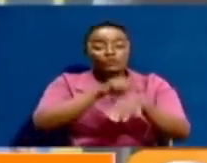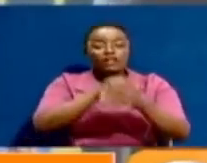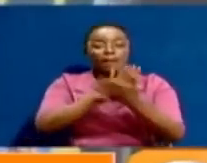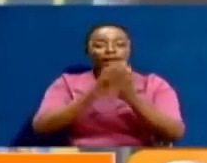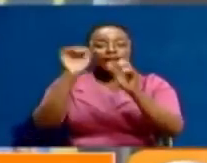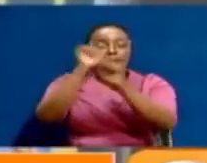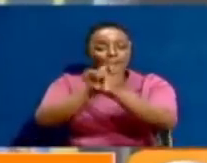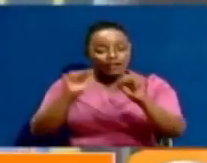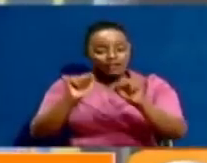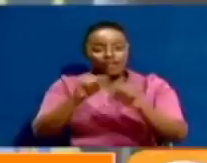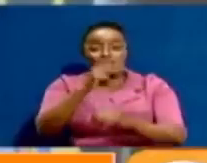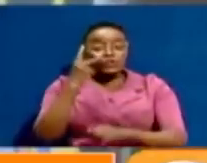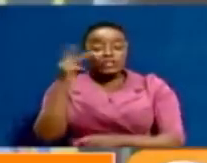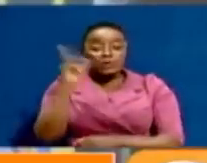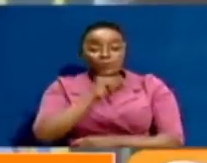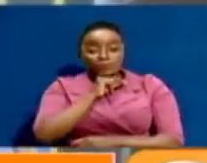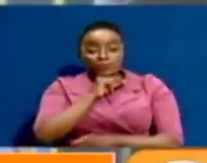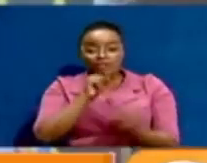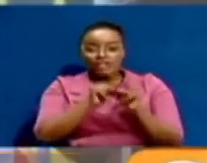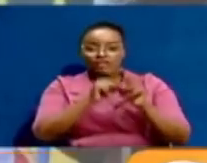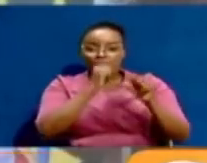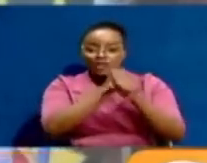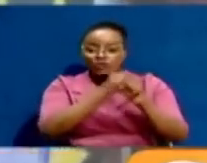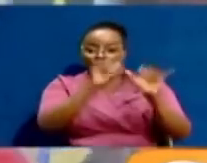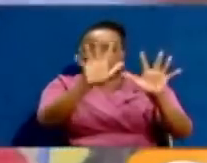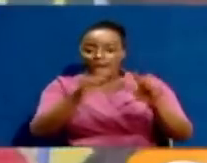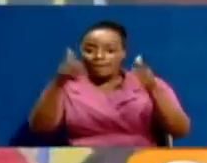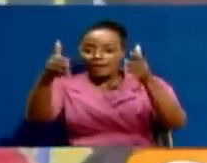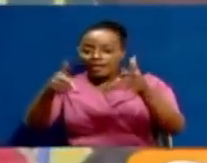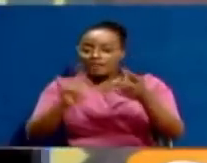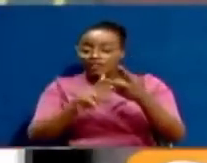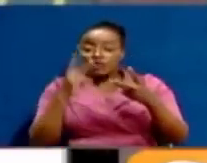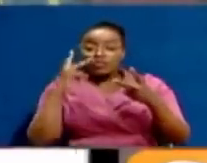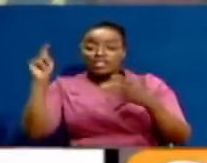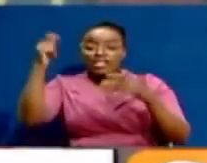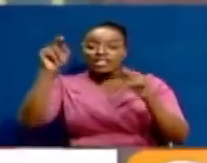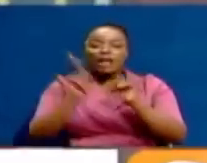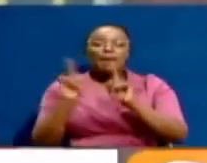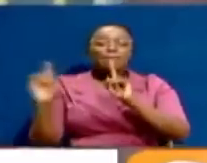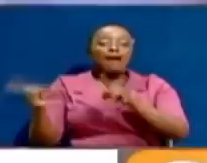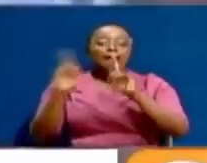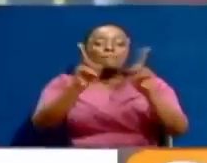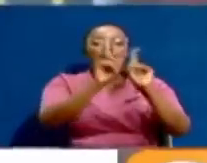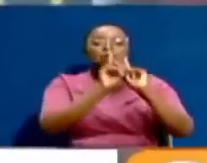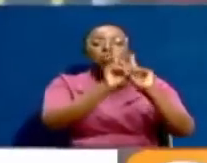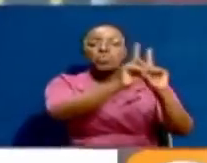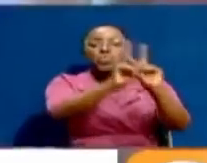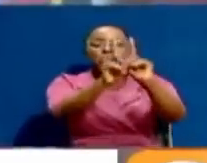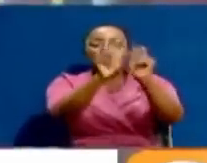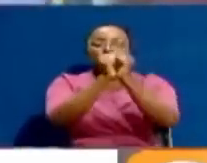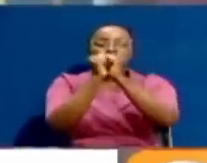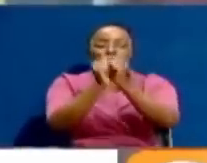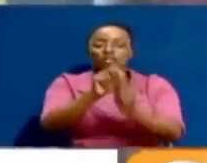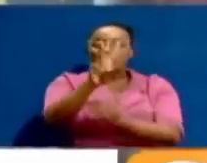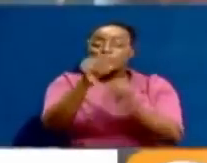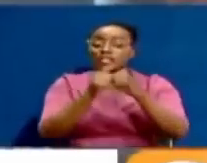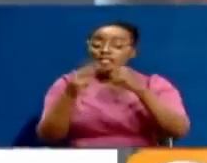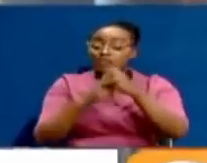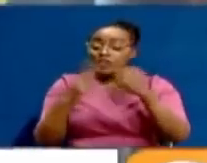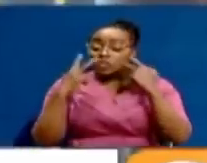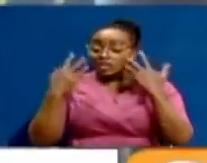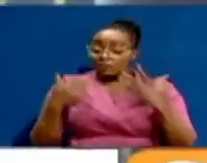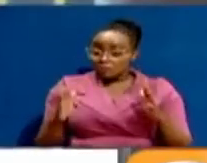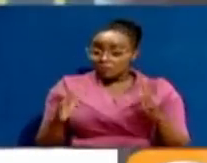rais. Si mliniona hapa nikimfanyia kampeni. Si mliniona Kenya mzima nikizunguka na yeye. 2017 si